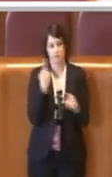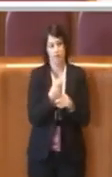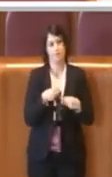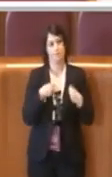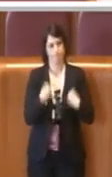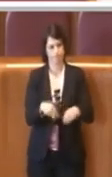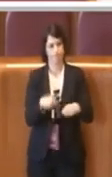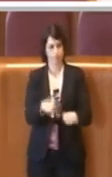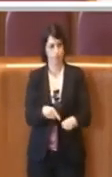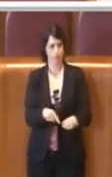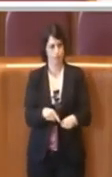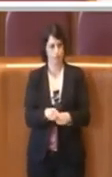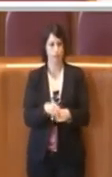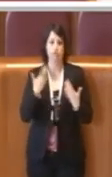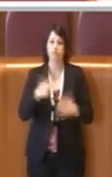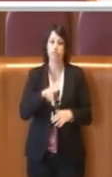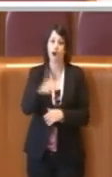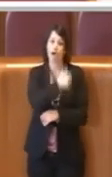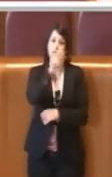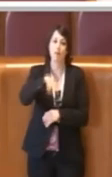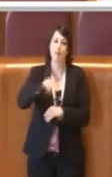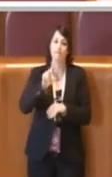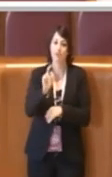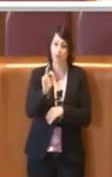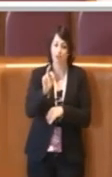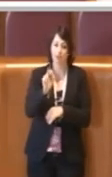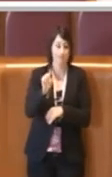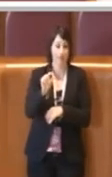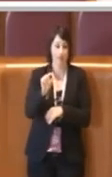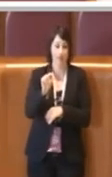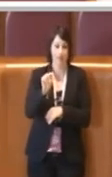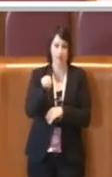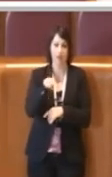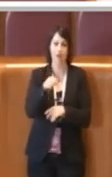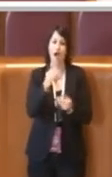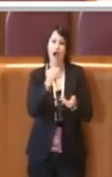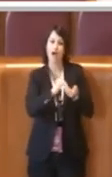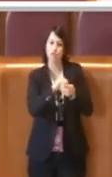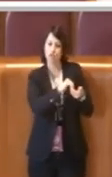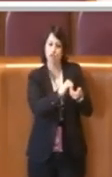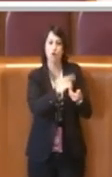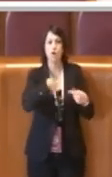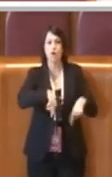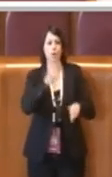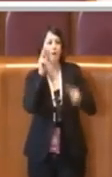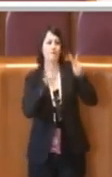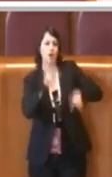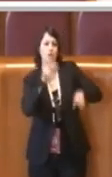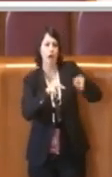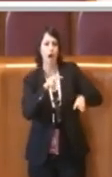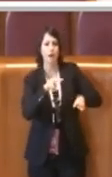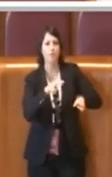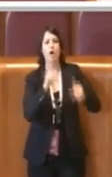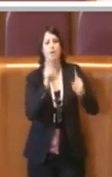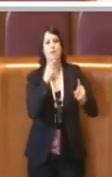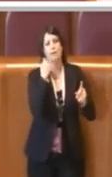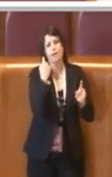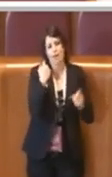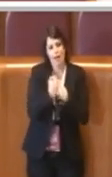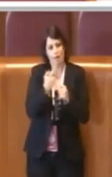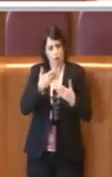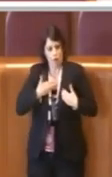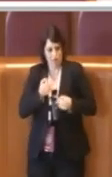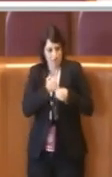queste associazioni saranno valutate nel merito quindi in base a determinati criteri potranno avere un abbattimento